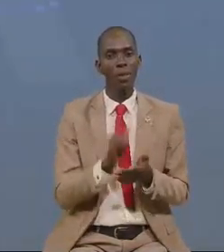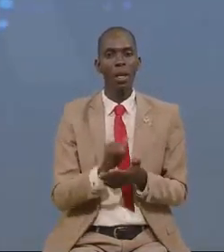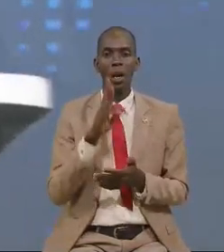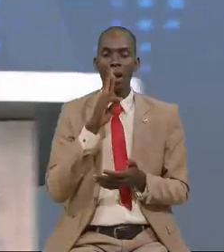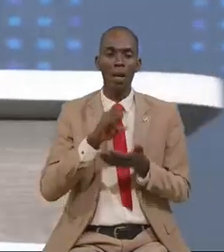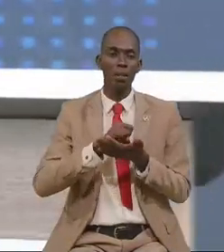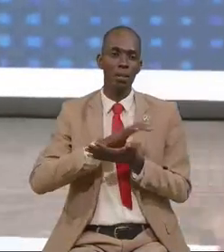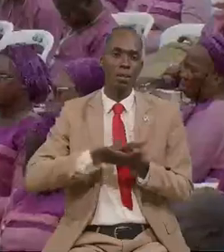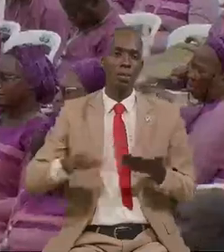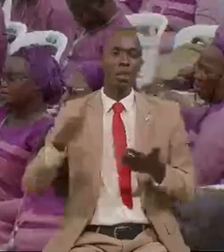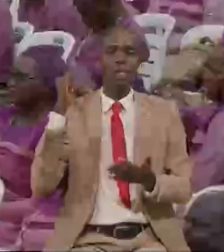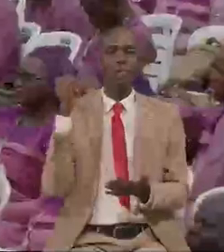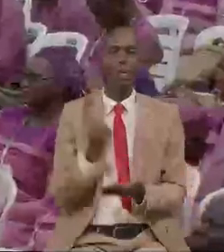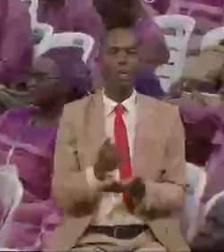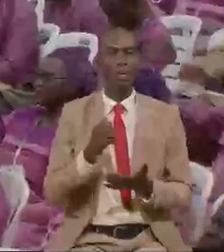Amen.